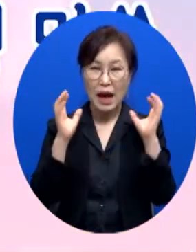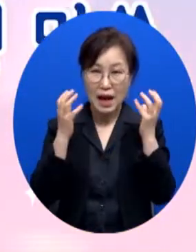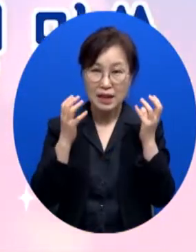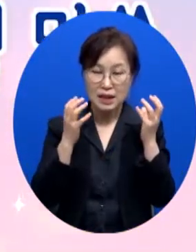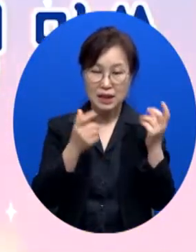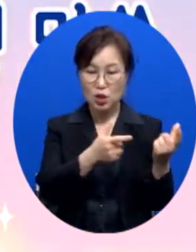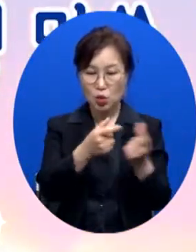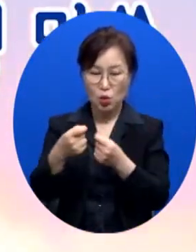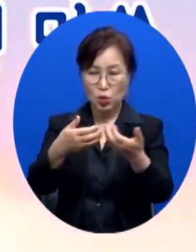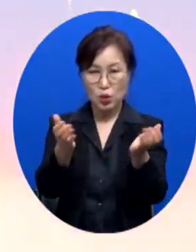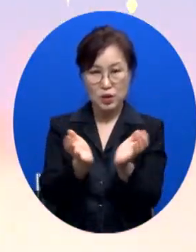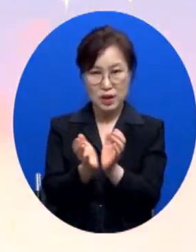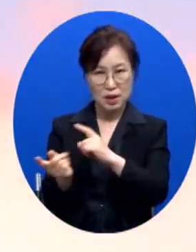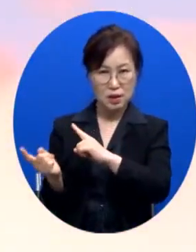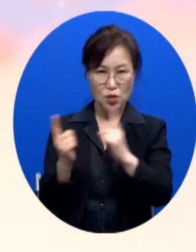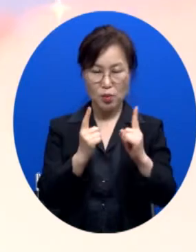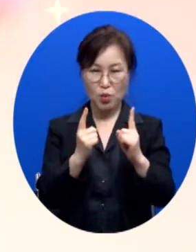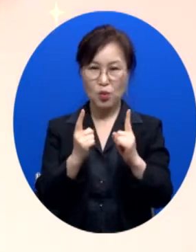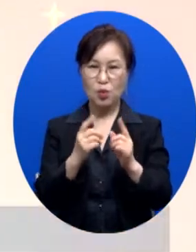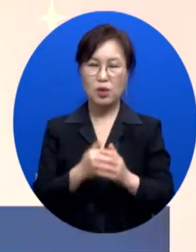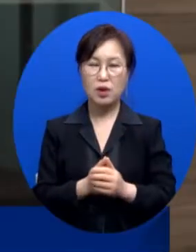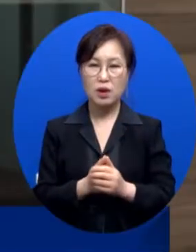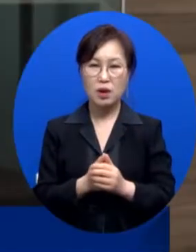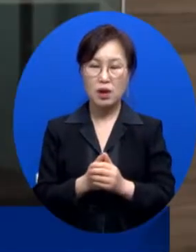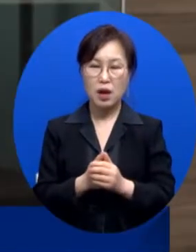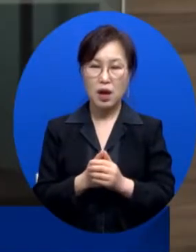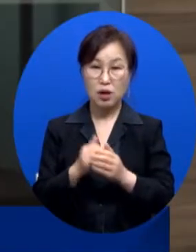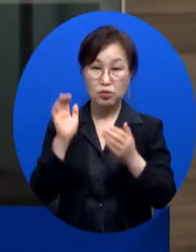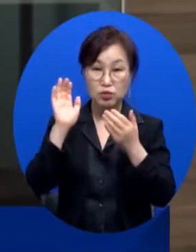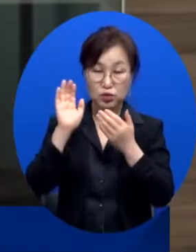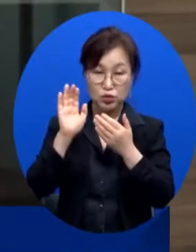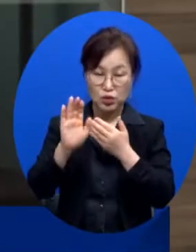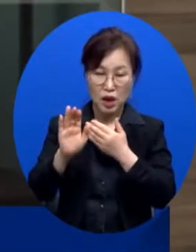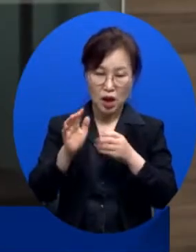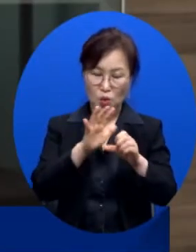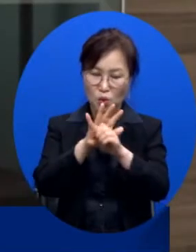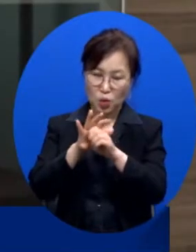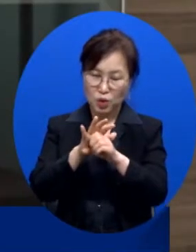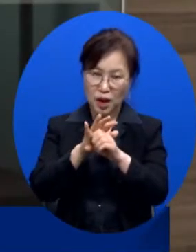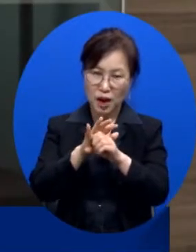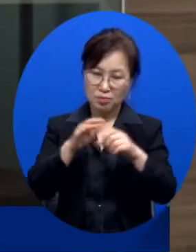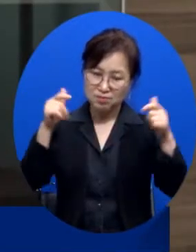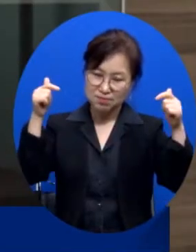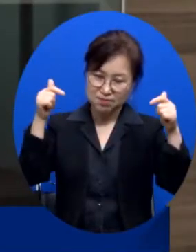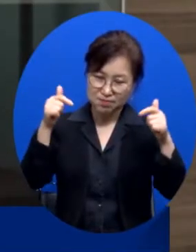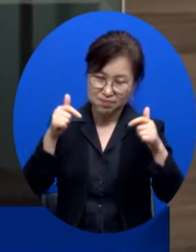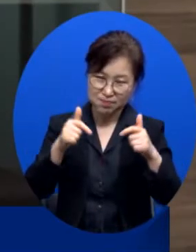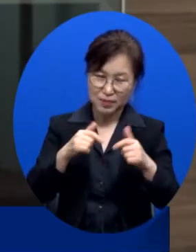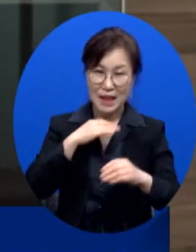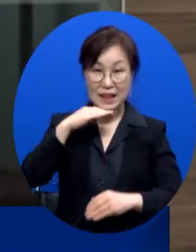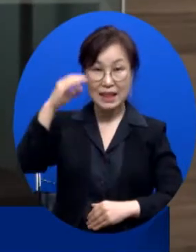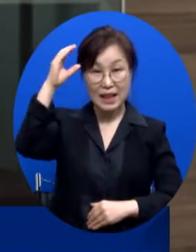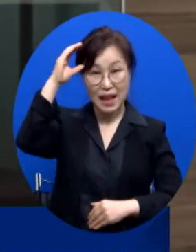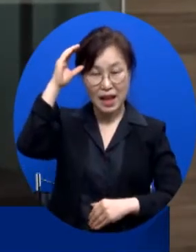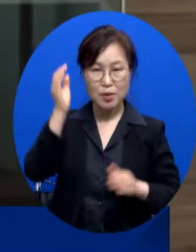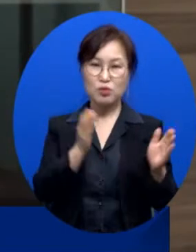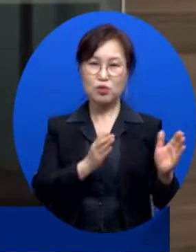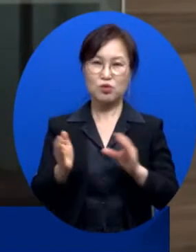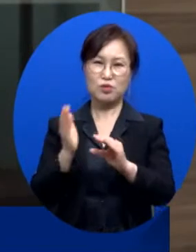의식을 함양하고자 했습니다. 올 하반기, 그러니까 코로나가 어느 정도 이제 잠잠해질 것을 생각하고 준비하고